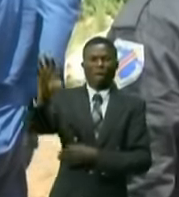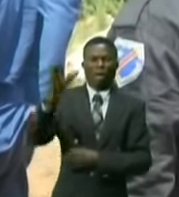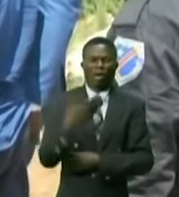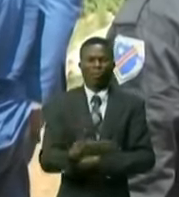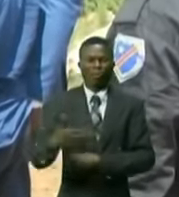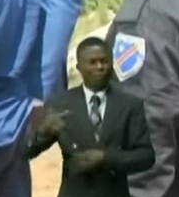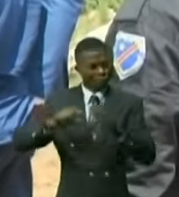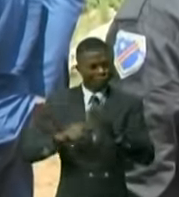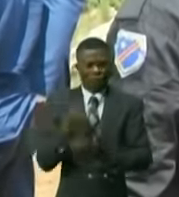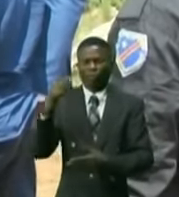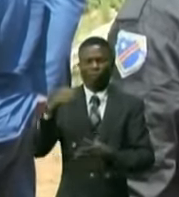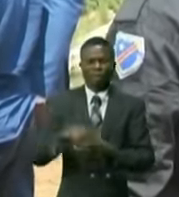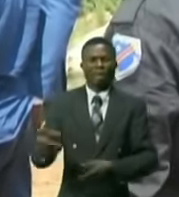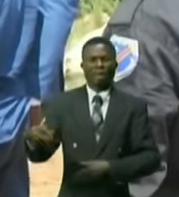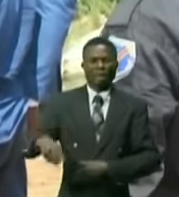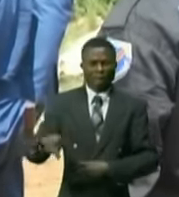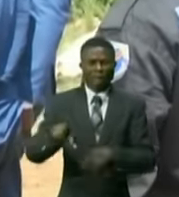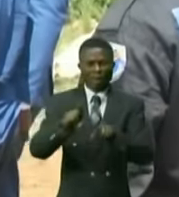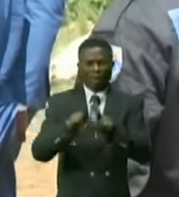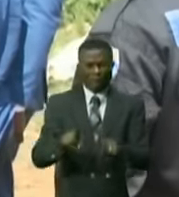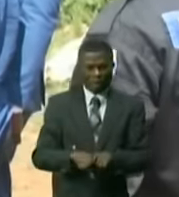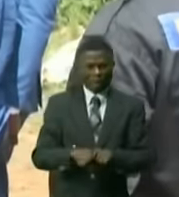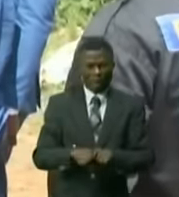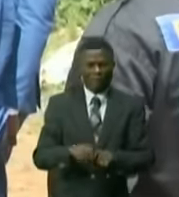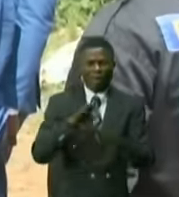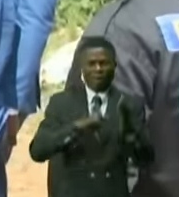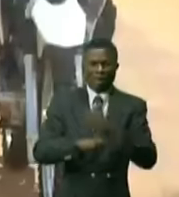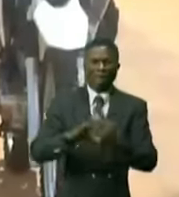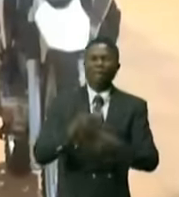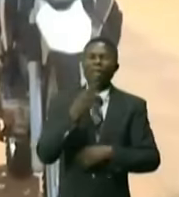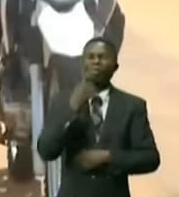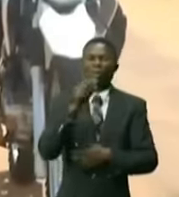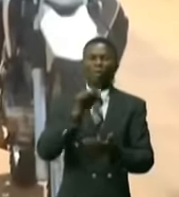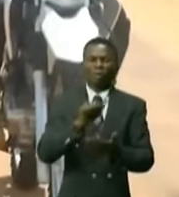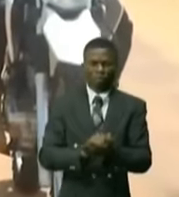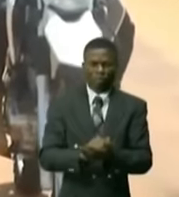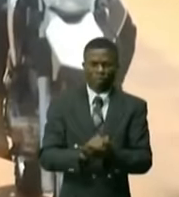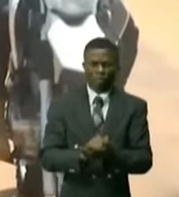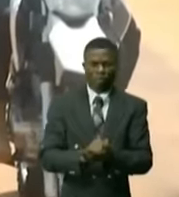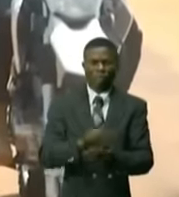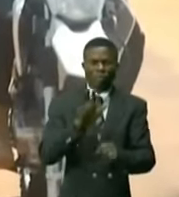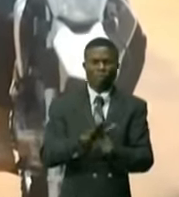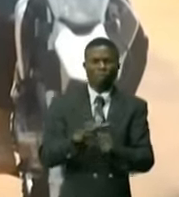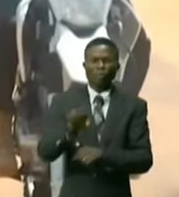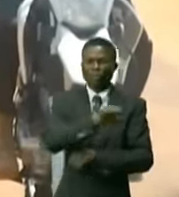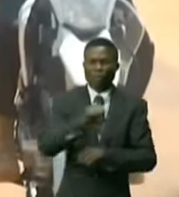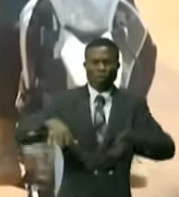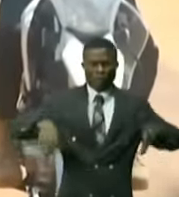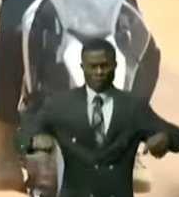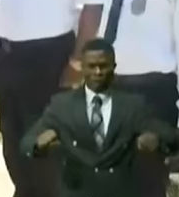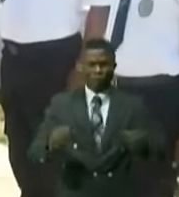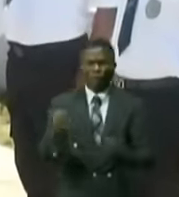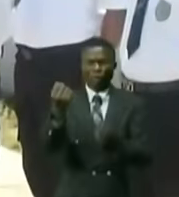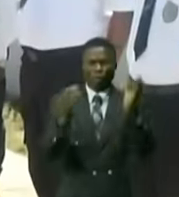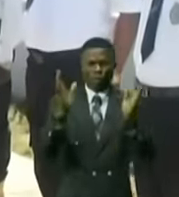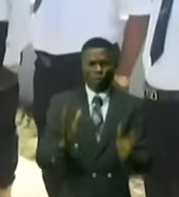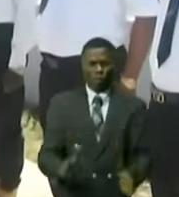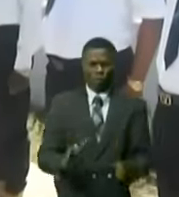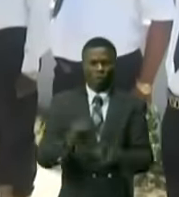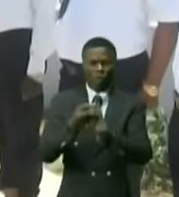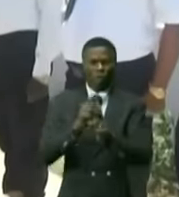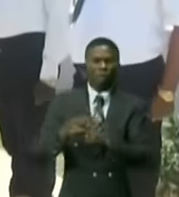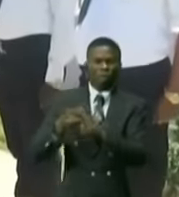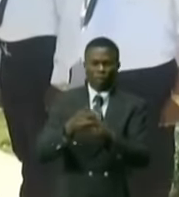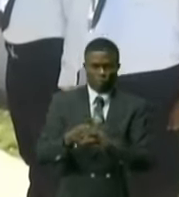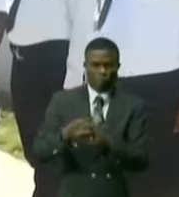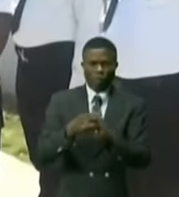marchandises directement dans la province et y souscrire sa déclaration des motos, des véhicules Land Cruiser et autres caméras de